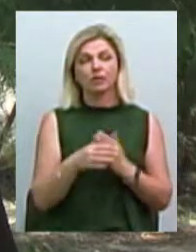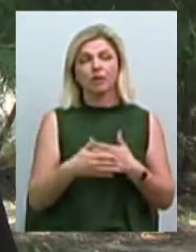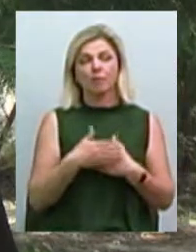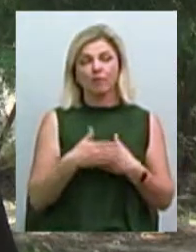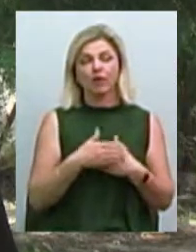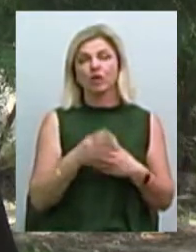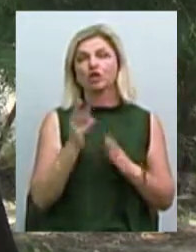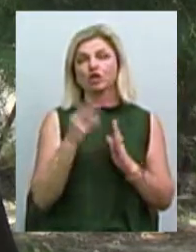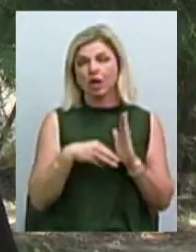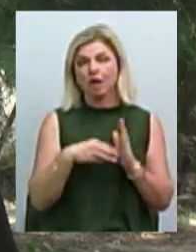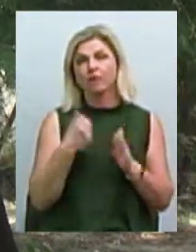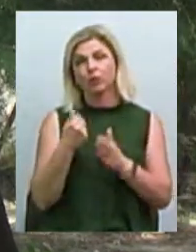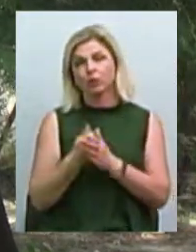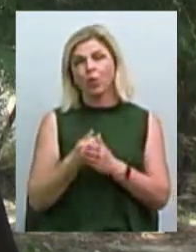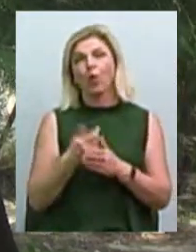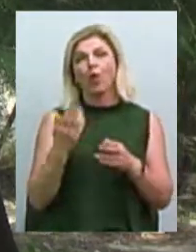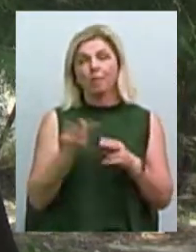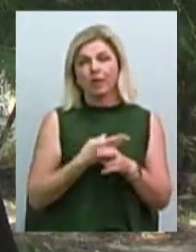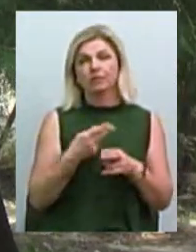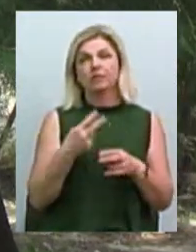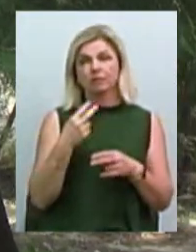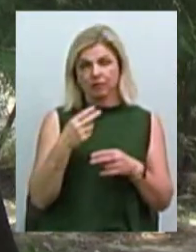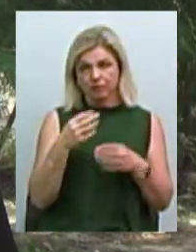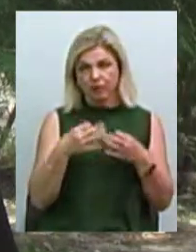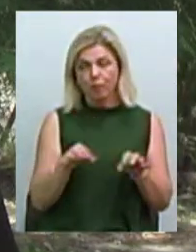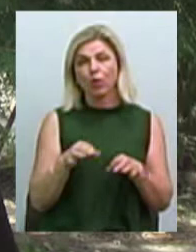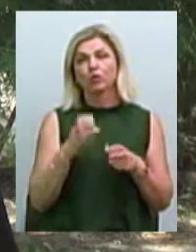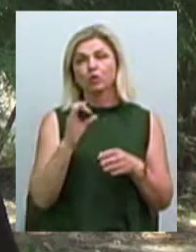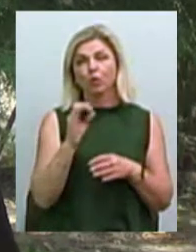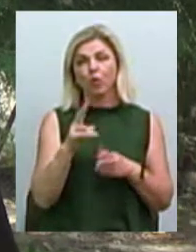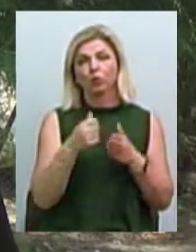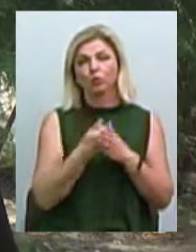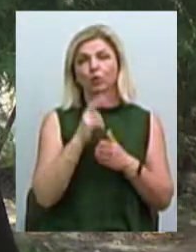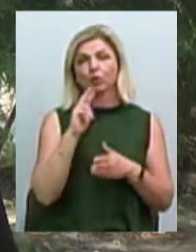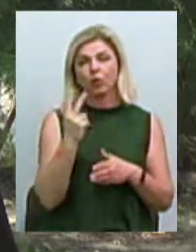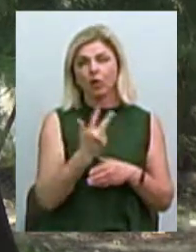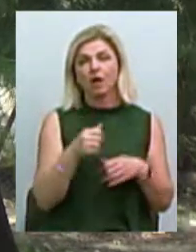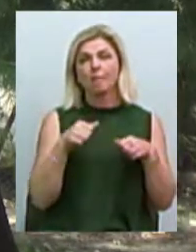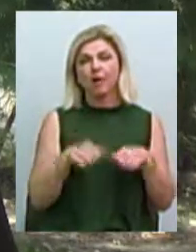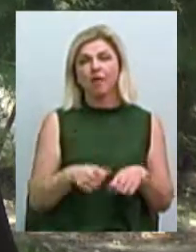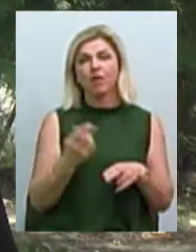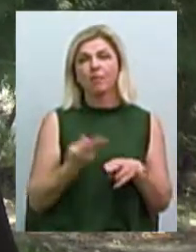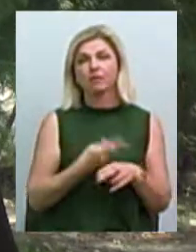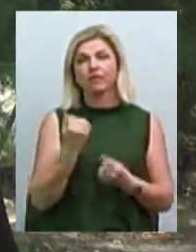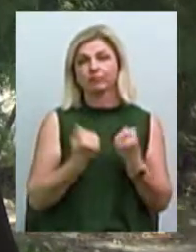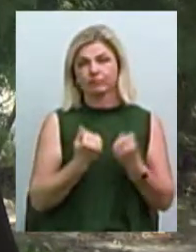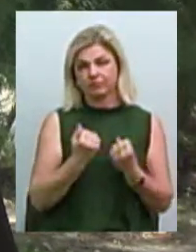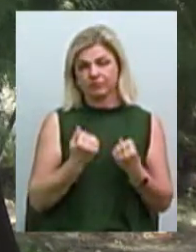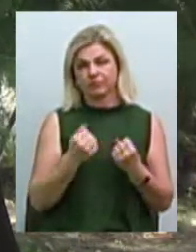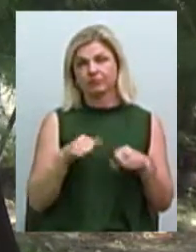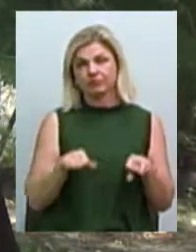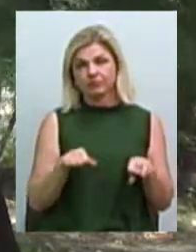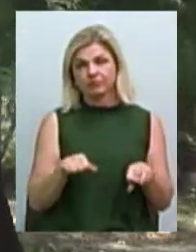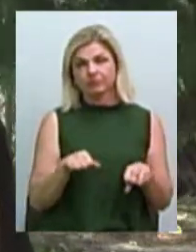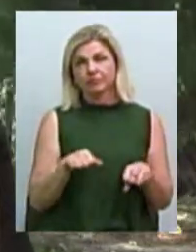від накладення штрафу до обмеження волі сроком до 3 років з правом позбавлення права керувати транспортними